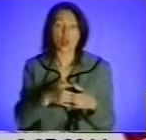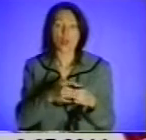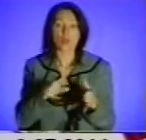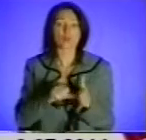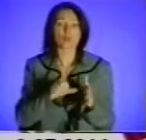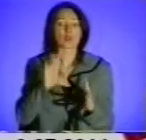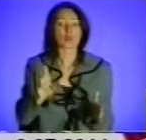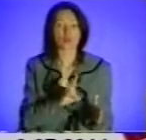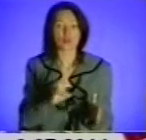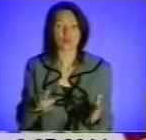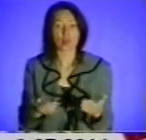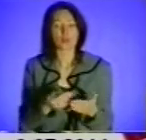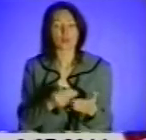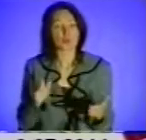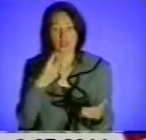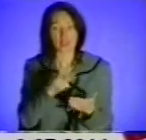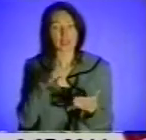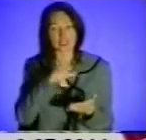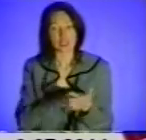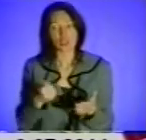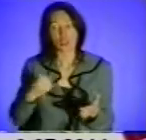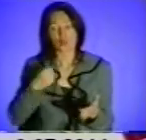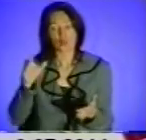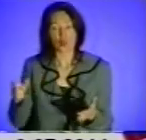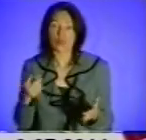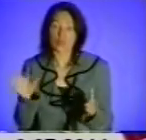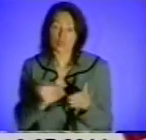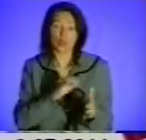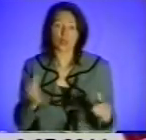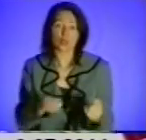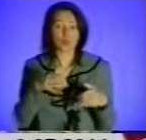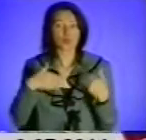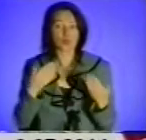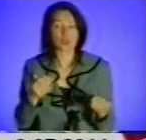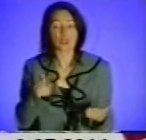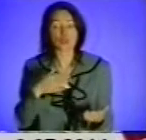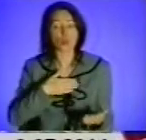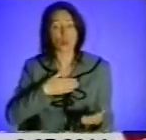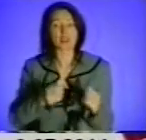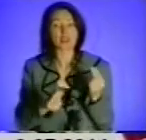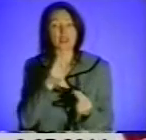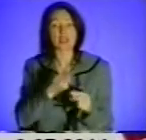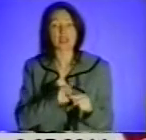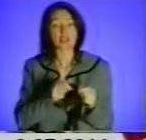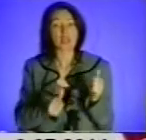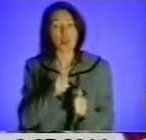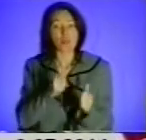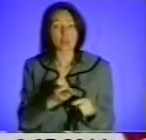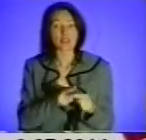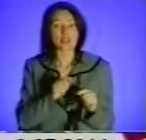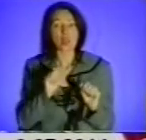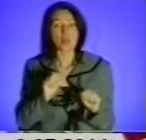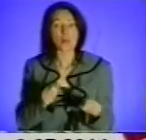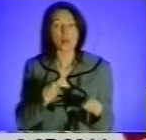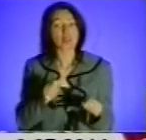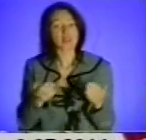Попри зайнятість, військові одразу підтримали пропозицію. Те, що ми зіграли цей матч, це ніби